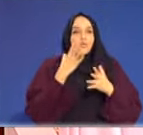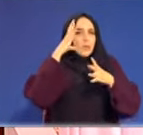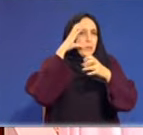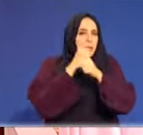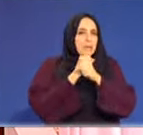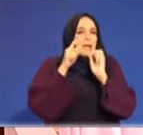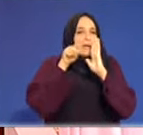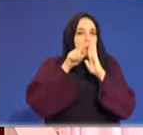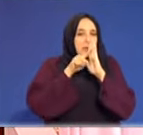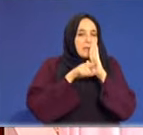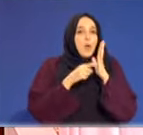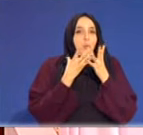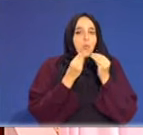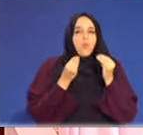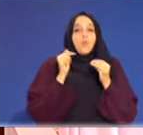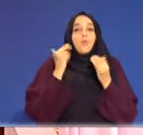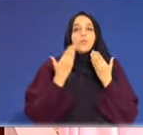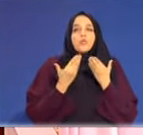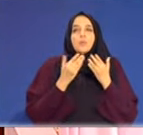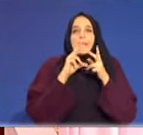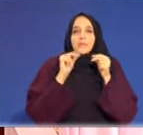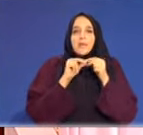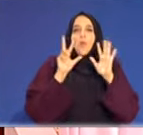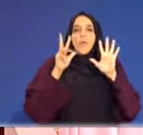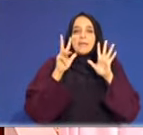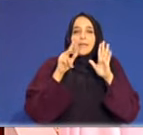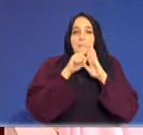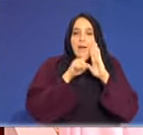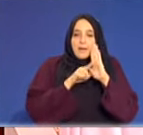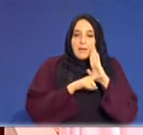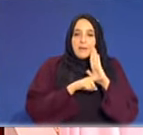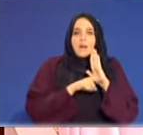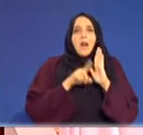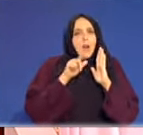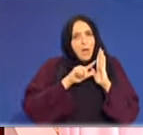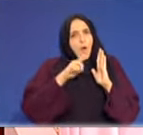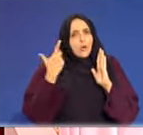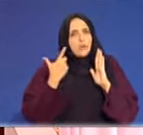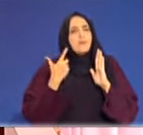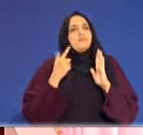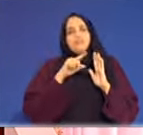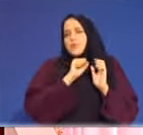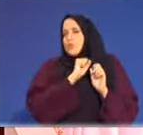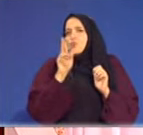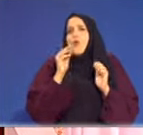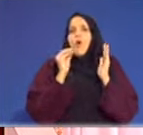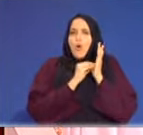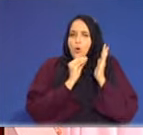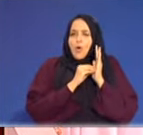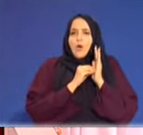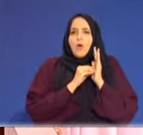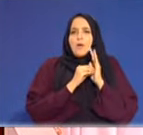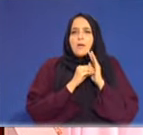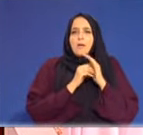من القواعد، اليوم شرحنا القاعدة الثامنة، هناك قواعد أخرى لا شك أن سنعود إليها نعم